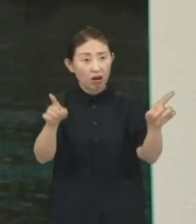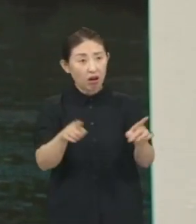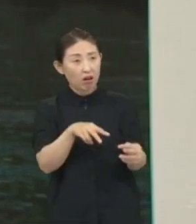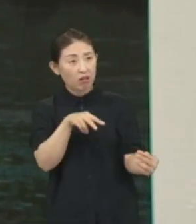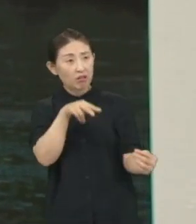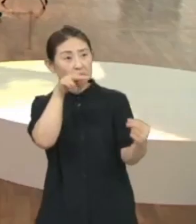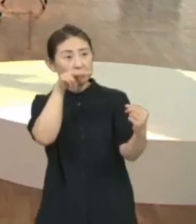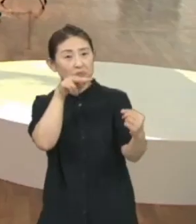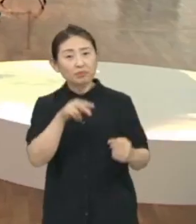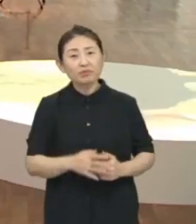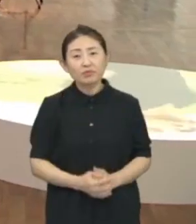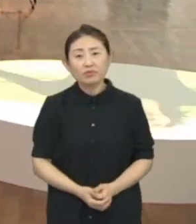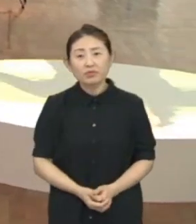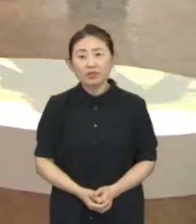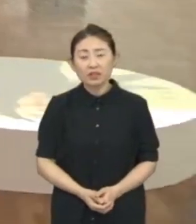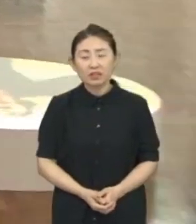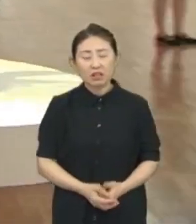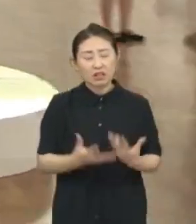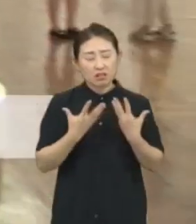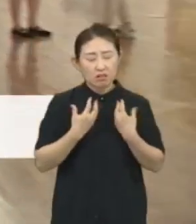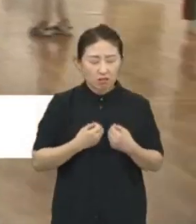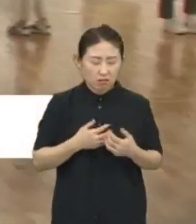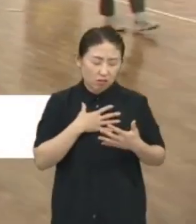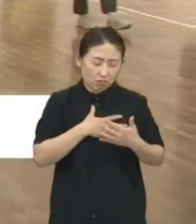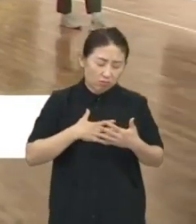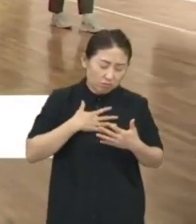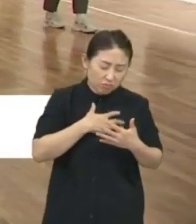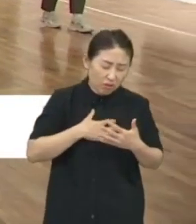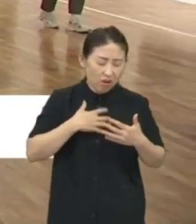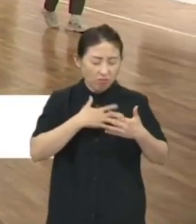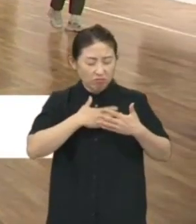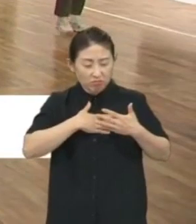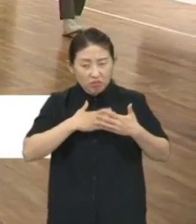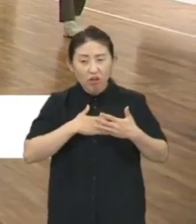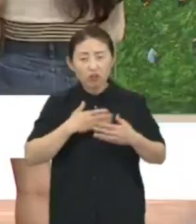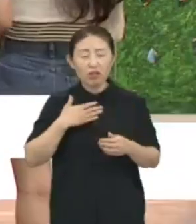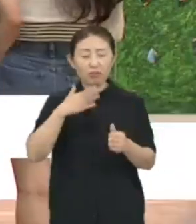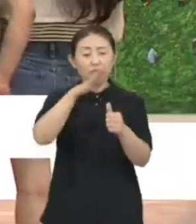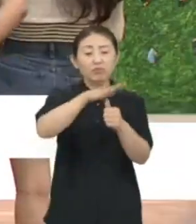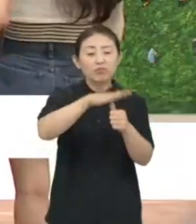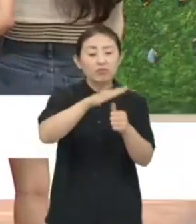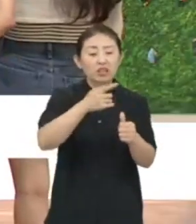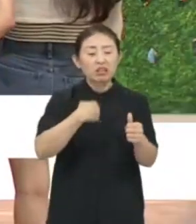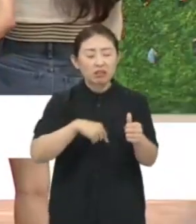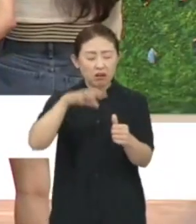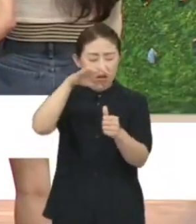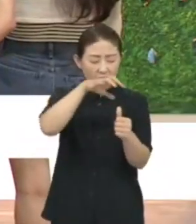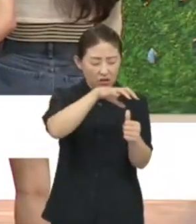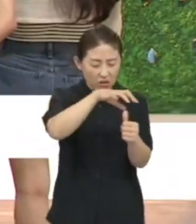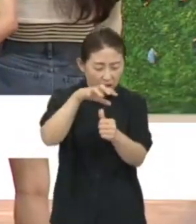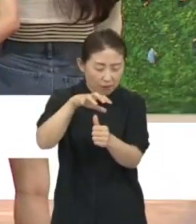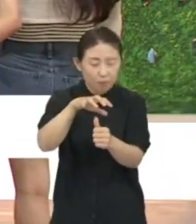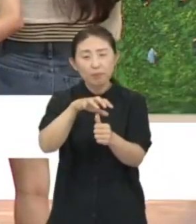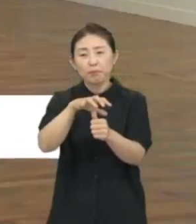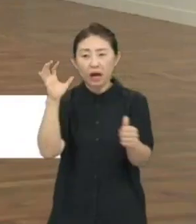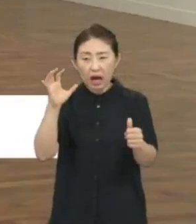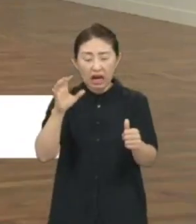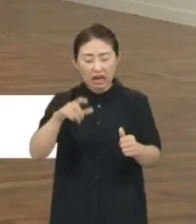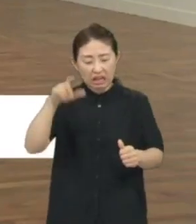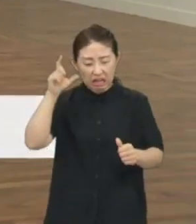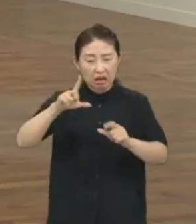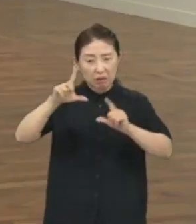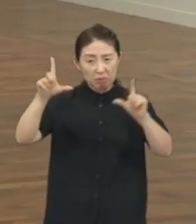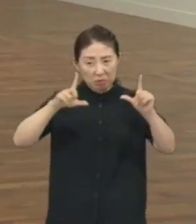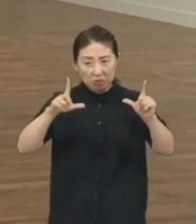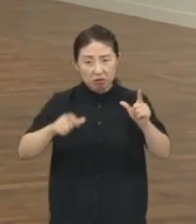마주합니다. 상실과 불안 등 유년 시절 본인을 잠식했던 억압과 공포에서 나아가 더 강인한